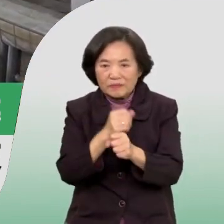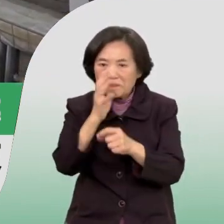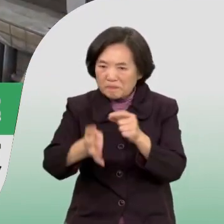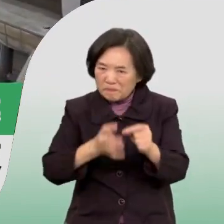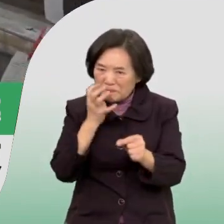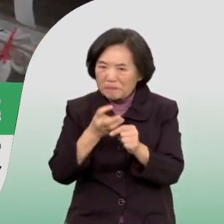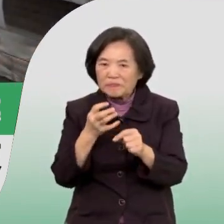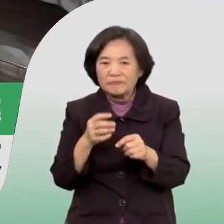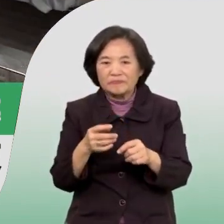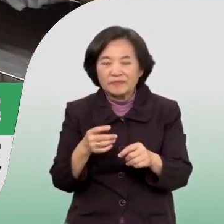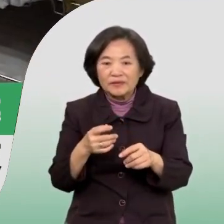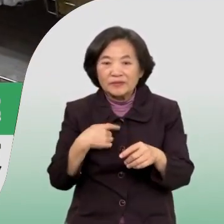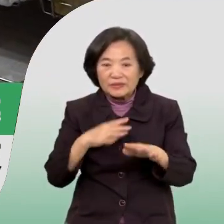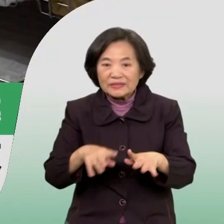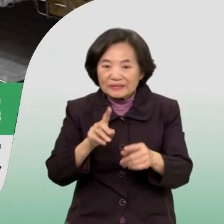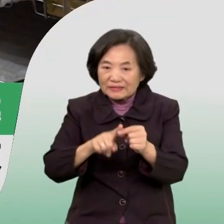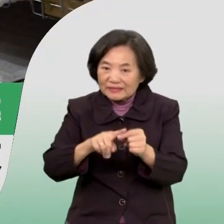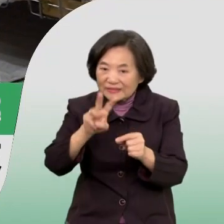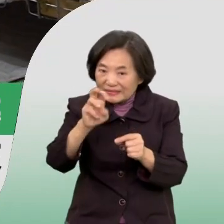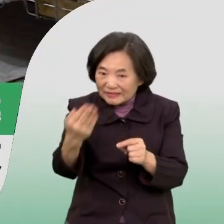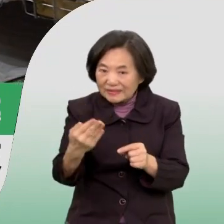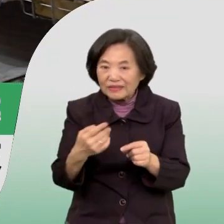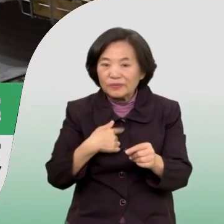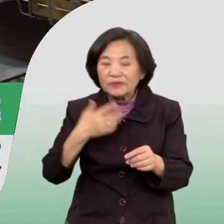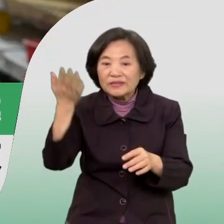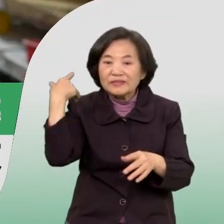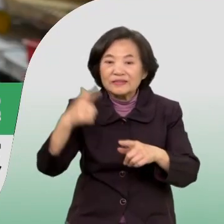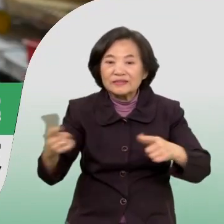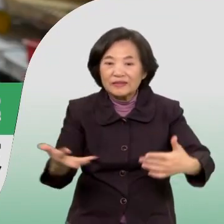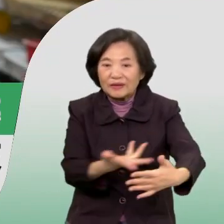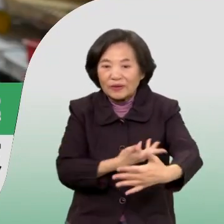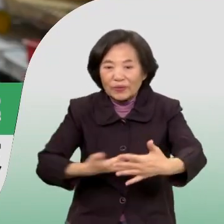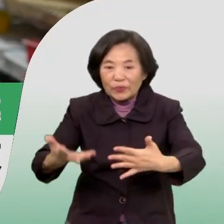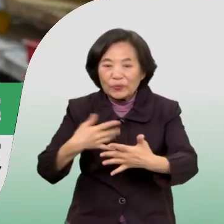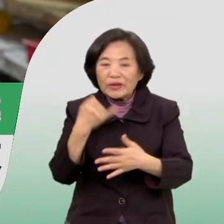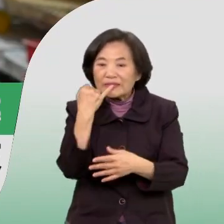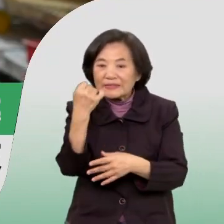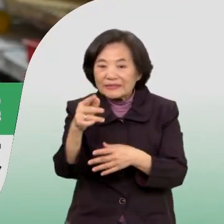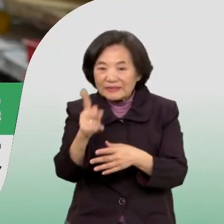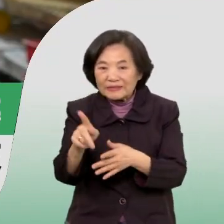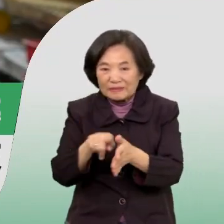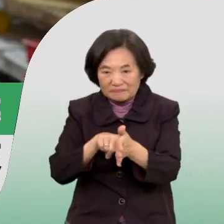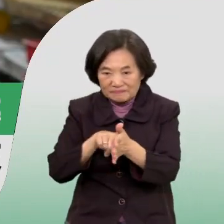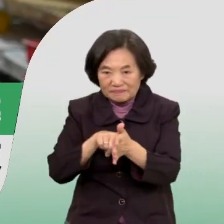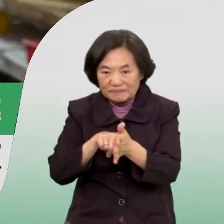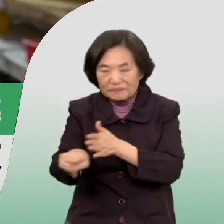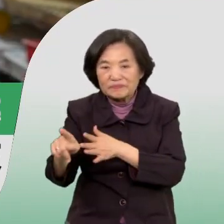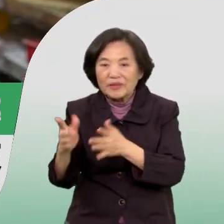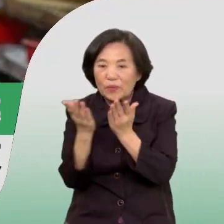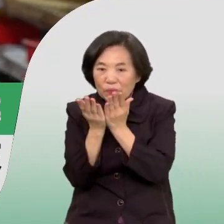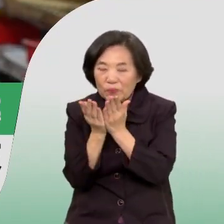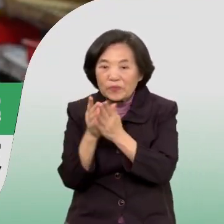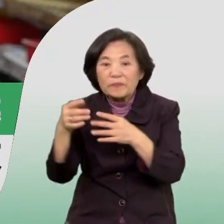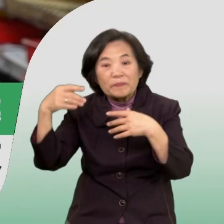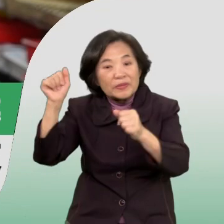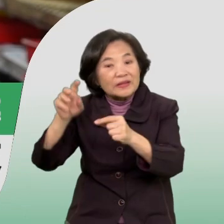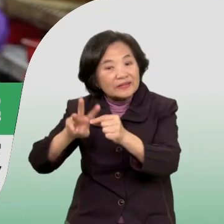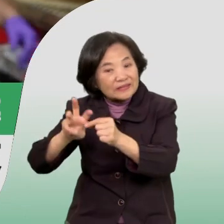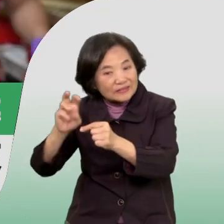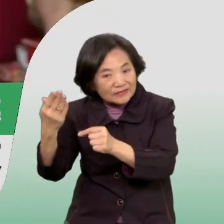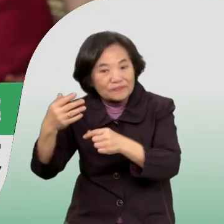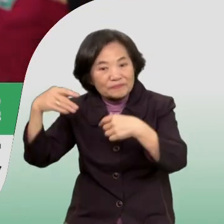四十年嘞吼，今年三十九年，都我头太湖农工参事科毕业，咪三十九年啊，毕业都多一